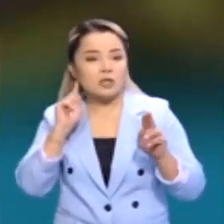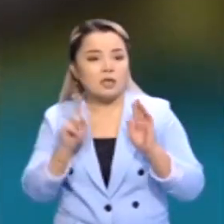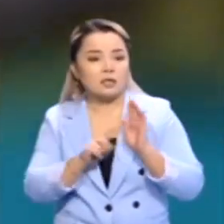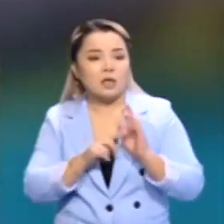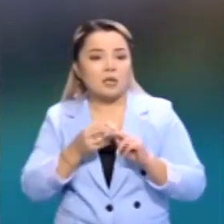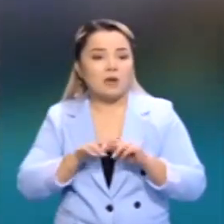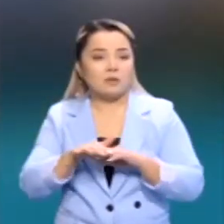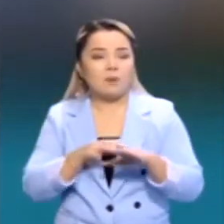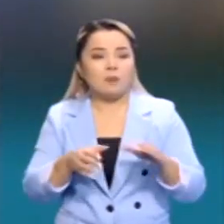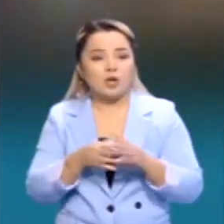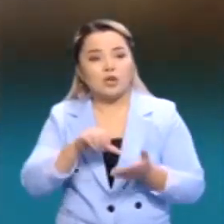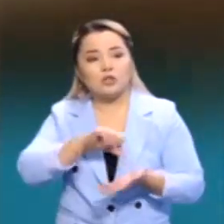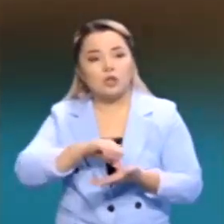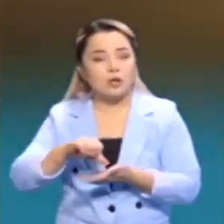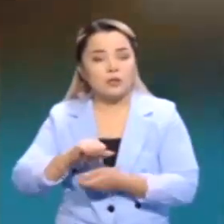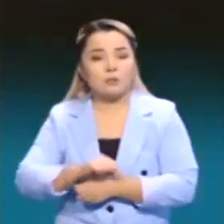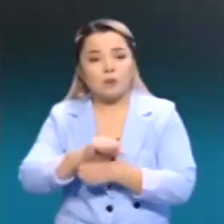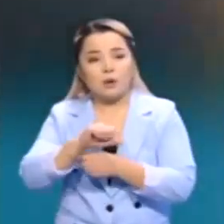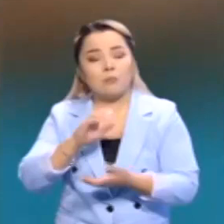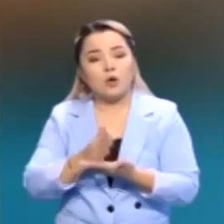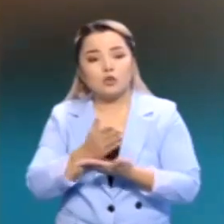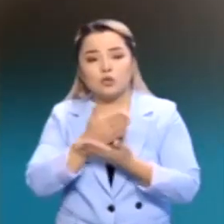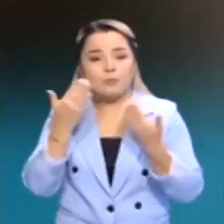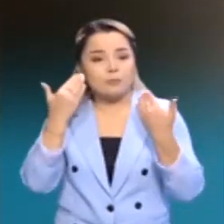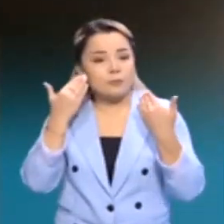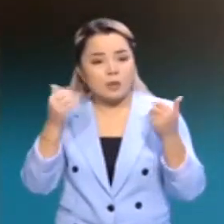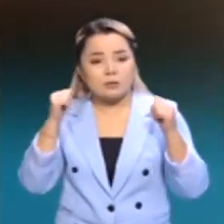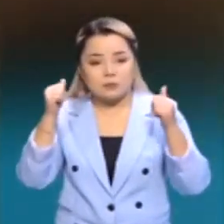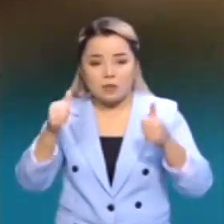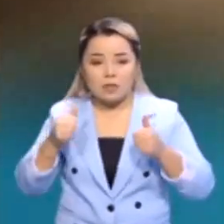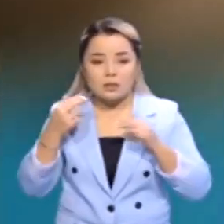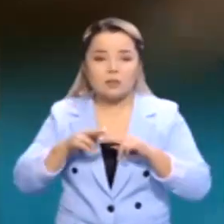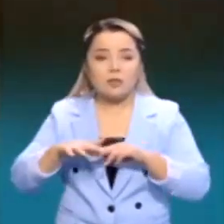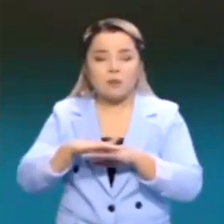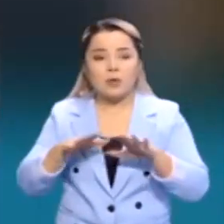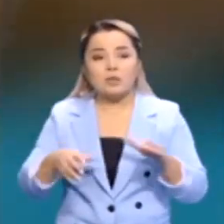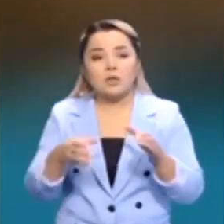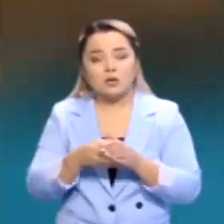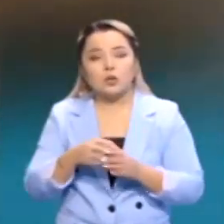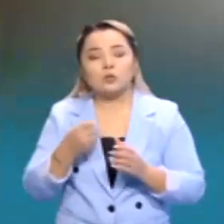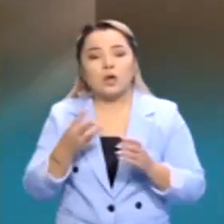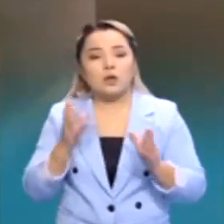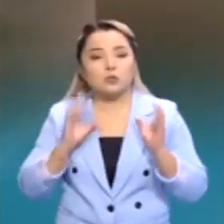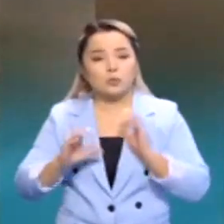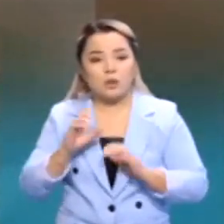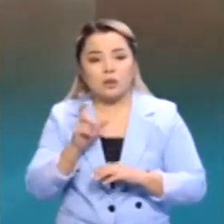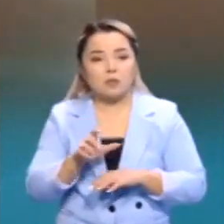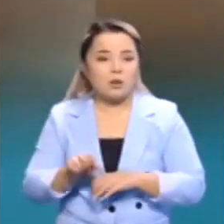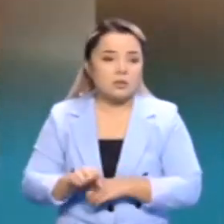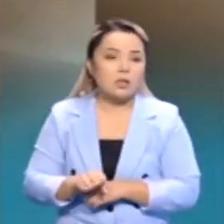оның шеруге қатысы бар жоғы белгісіз. Жалпы жексенбіде елдің бірнеше қаласында студенттер шеру